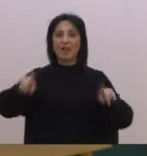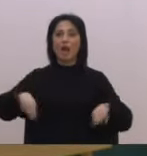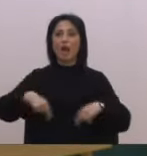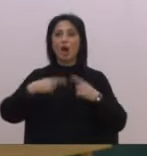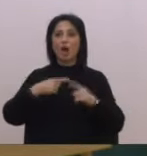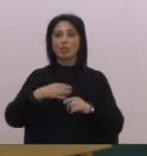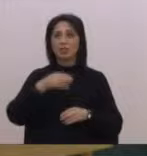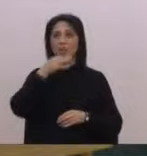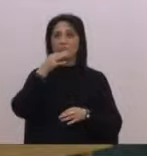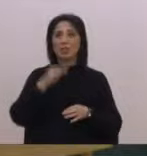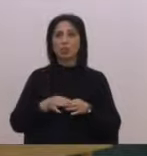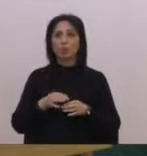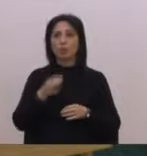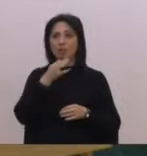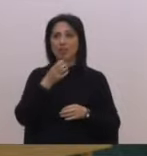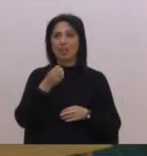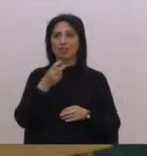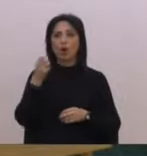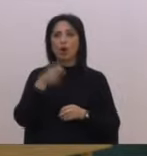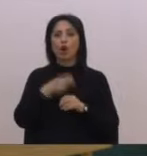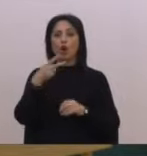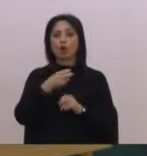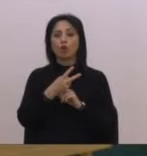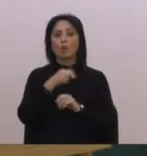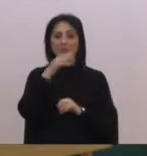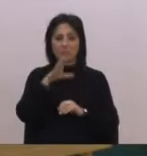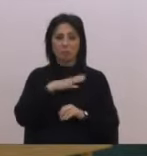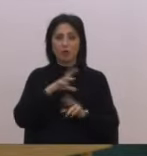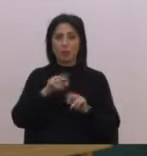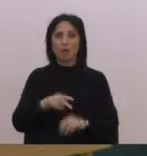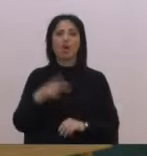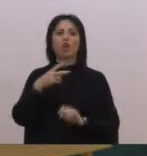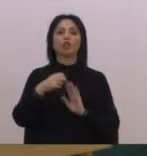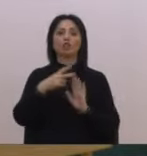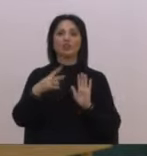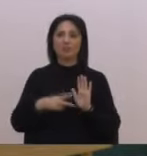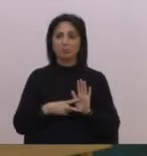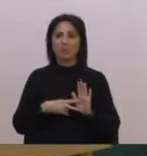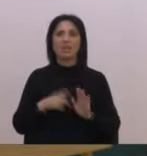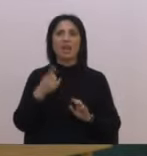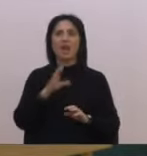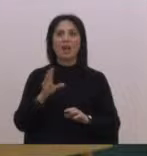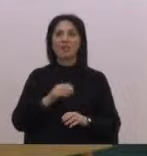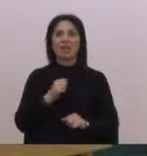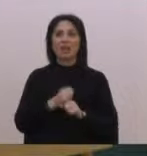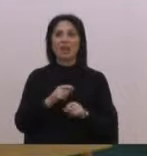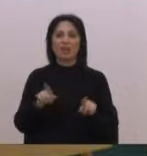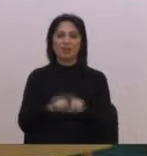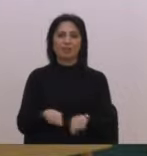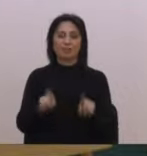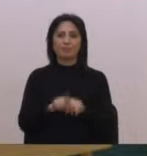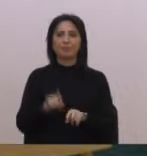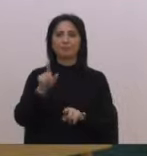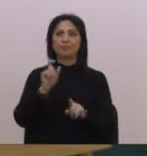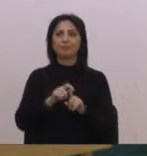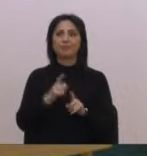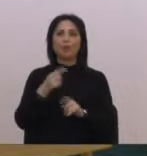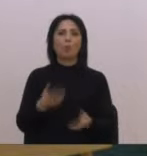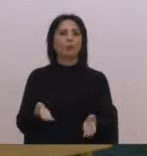განხორციელების პასუხისმგებლობა ჯერ კიდევ 2012 წელს აიღო. შემდეგ 2017 წელს, როგორც არაერთხელ გაგიკეთებიათ, თქვენი სიტყვა